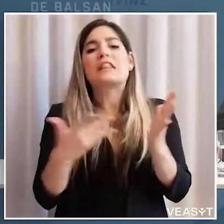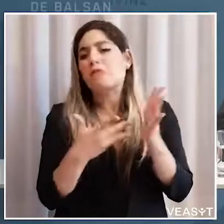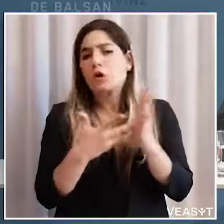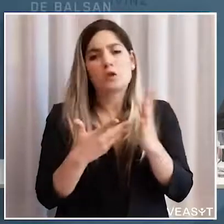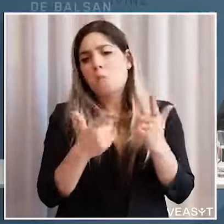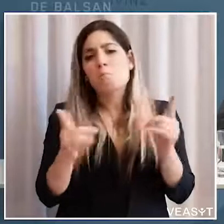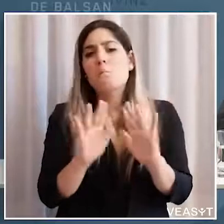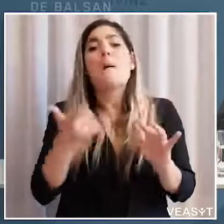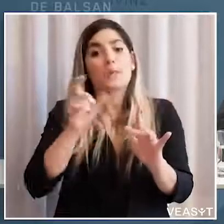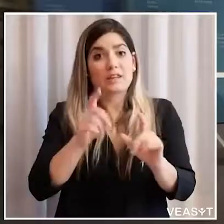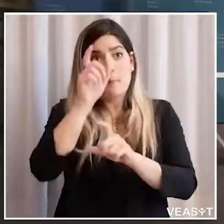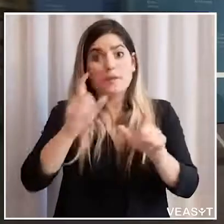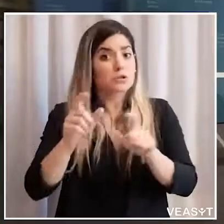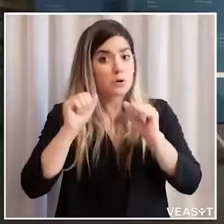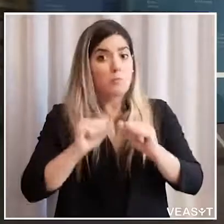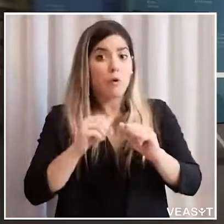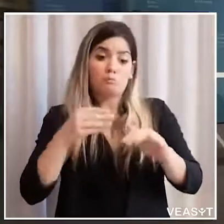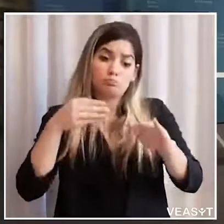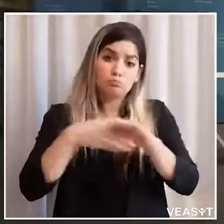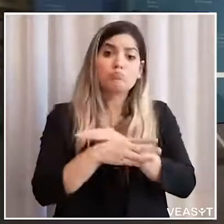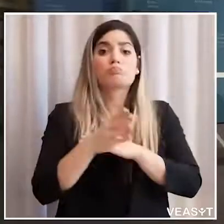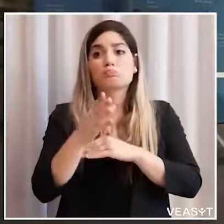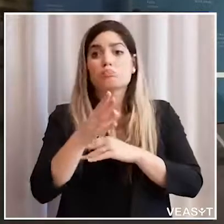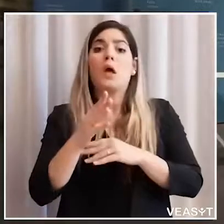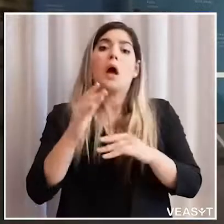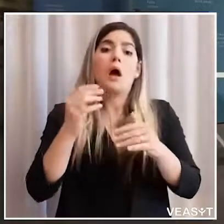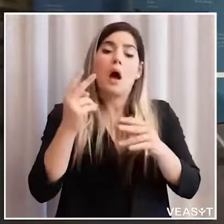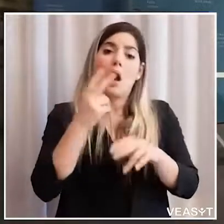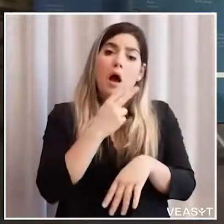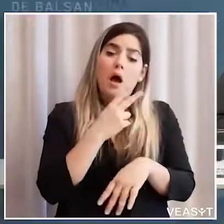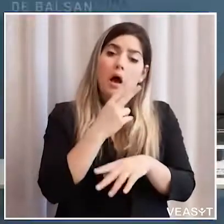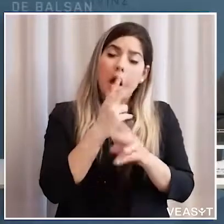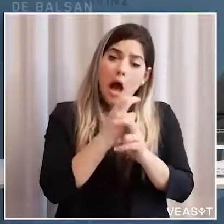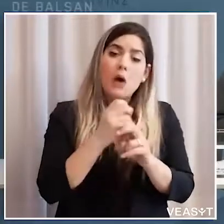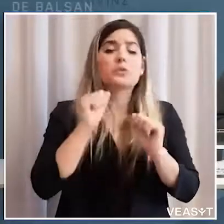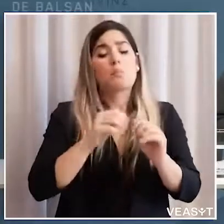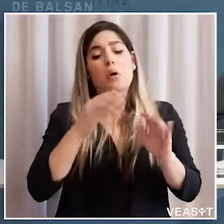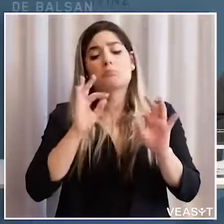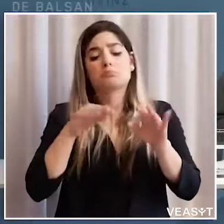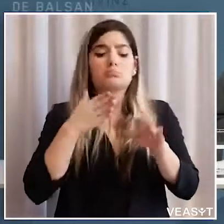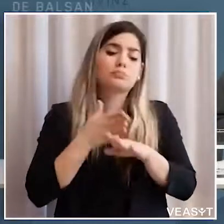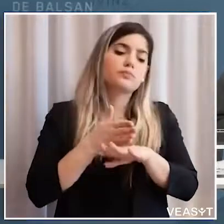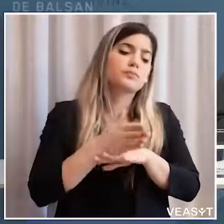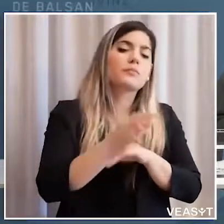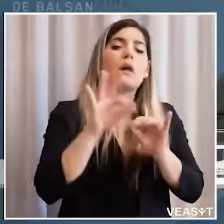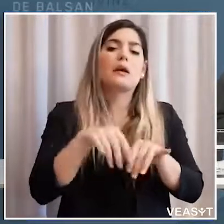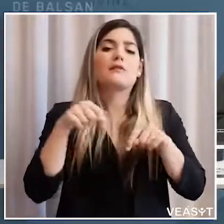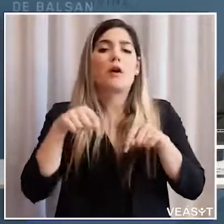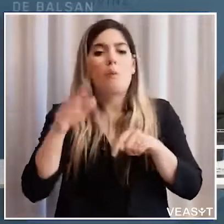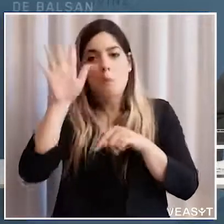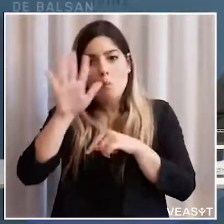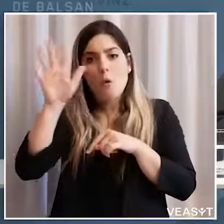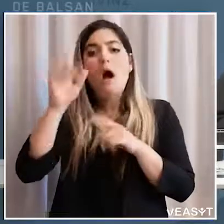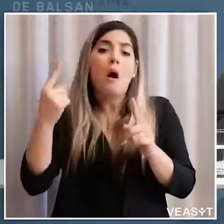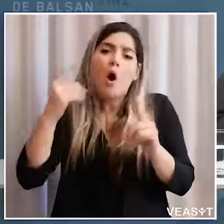difficoltà perché le persone possono transitare per l'austria possono viaggiare in macchina attraversando la ust per qui in alto